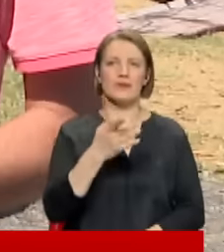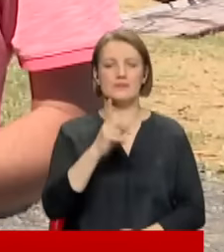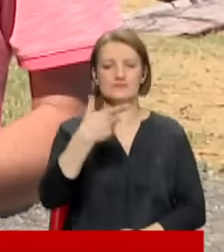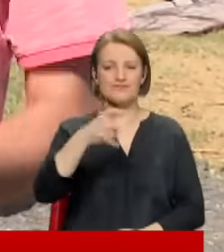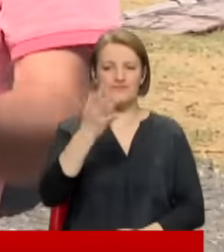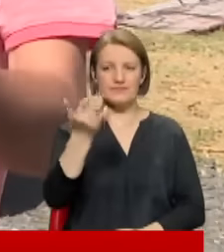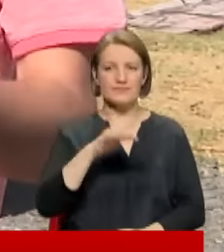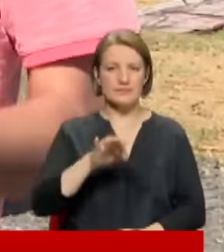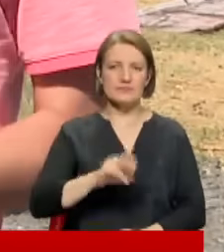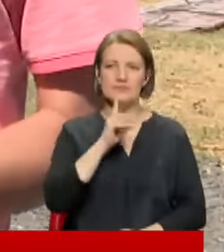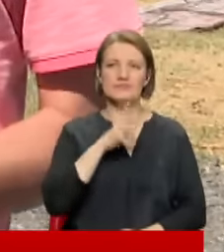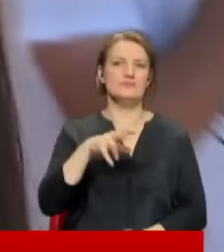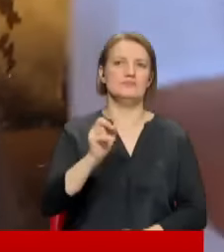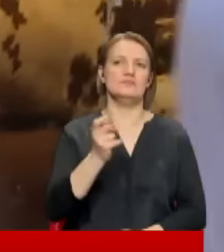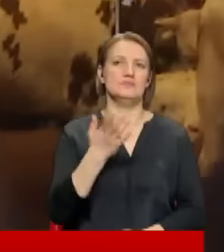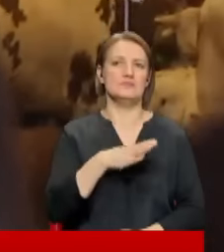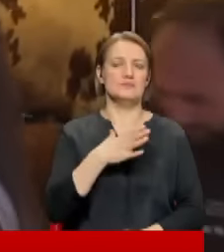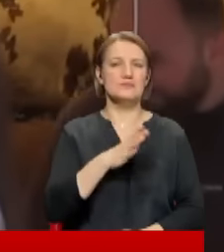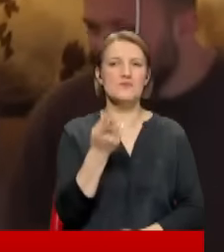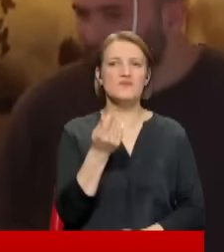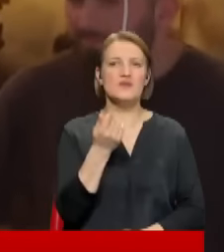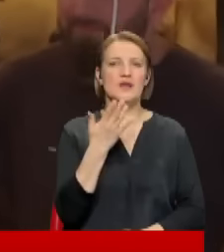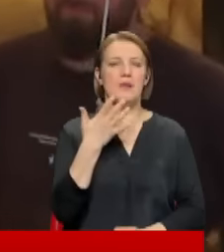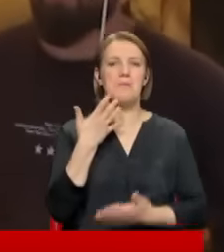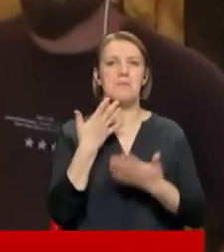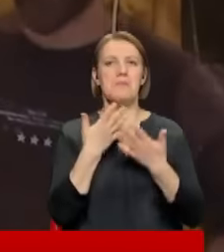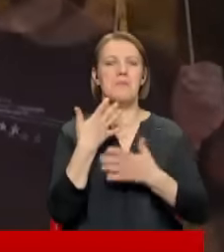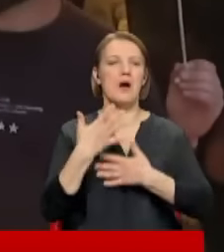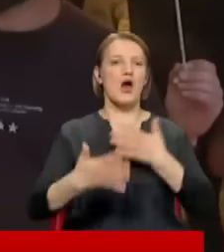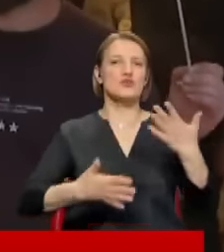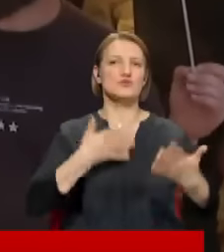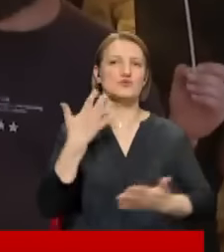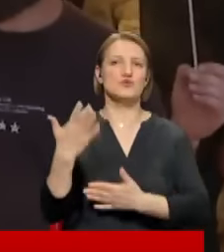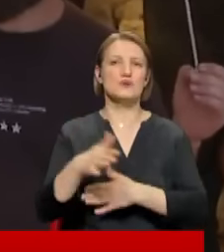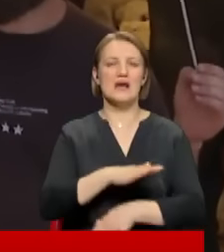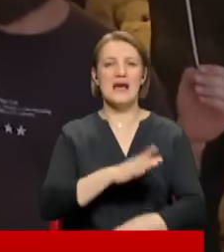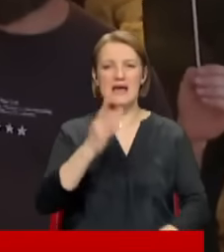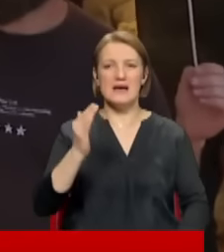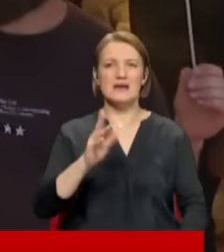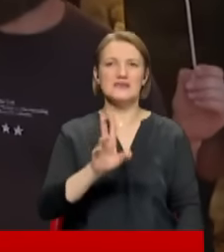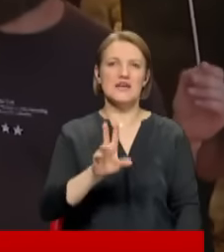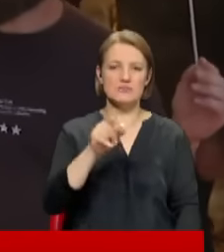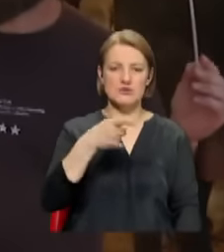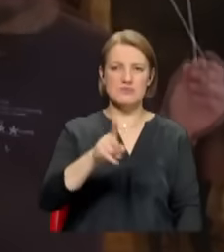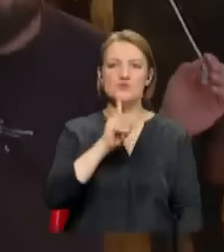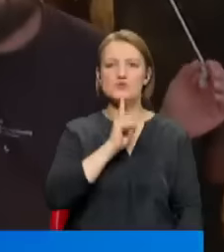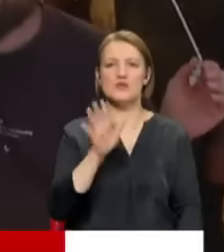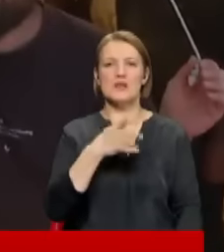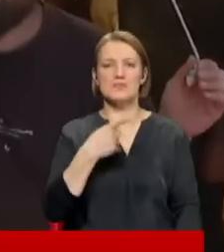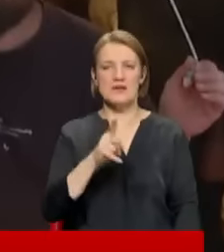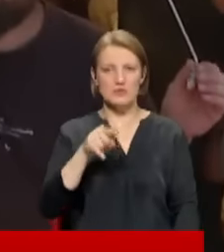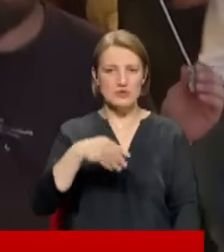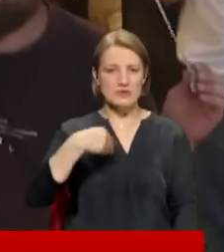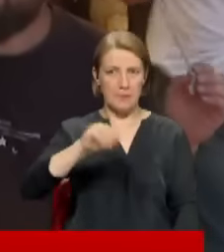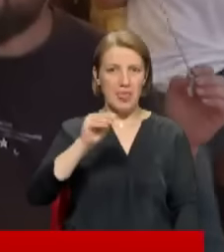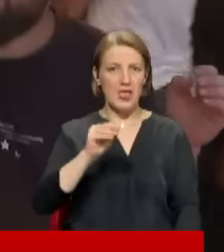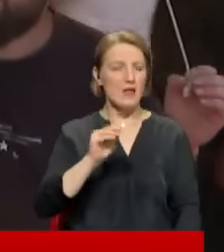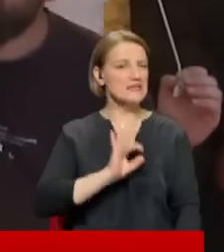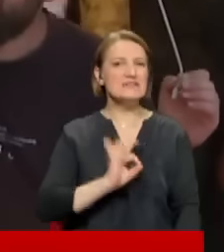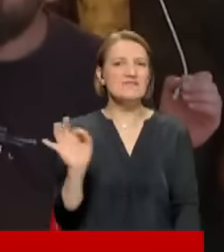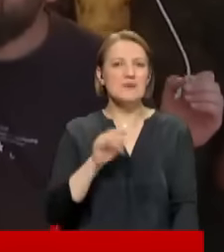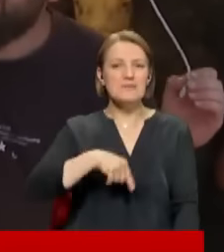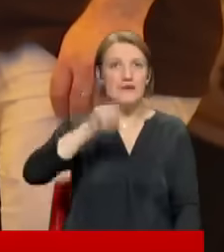90'a aldığımız şey bu sene 180 falan ise. Fiyatlar yerle bir olmuş durumda. Taban fiyat 70 bin ile 150 bin arası. Bugün hiç satış olmadı. Yok,